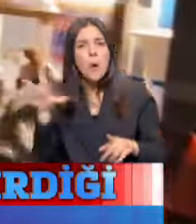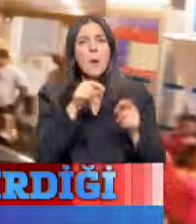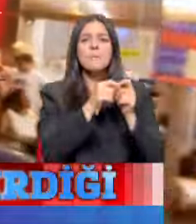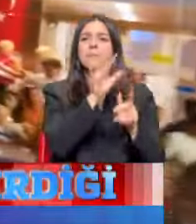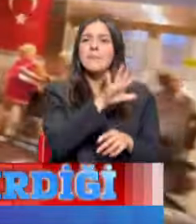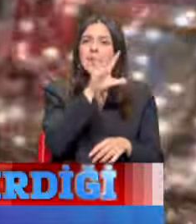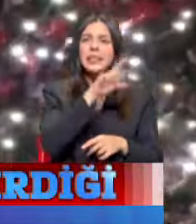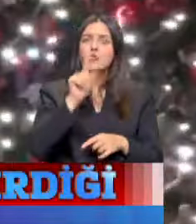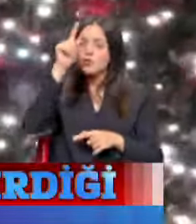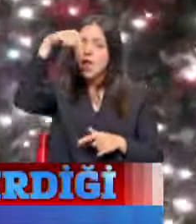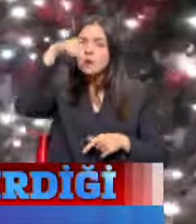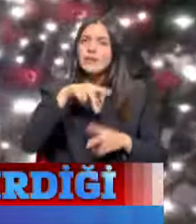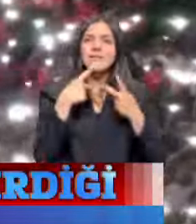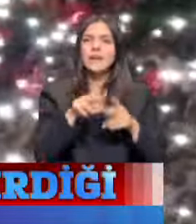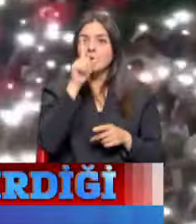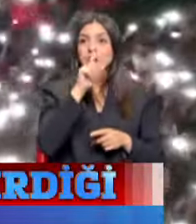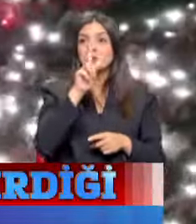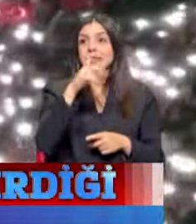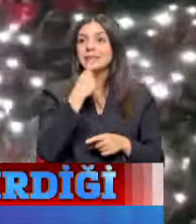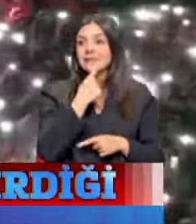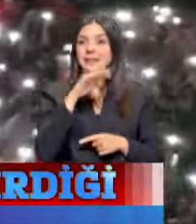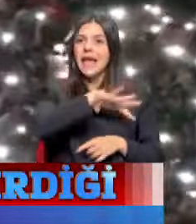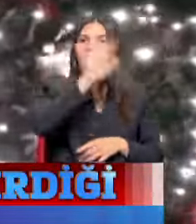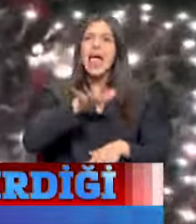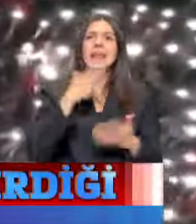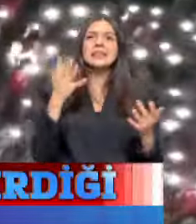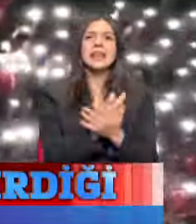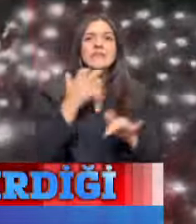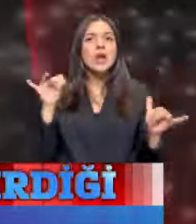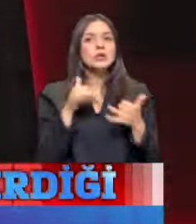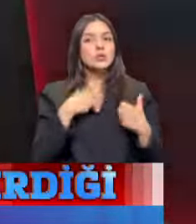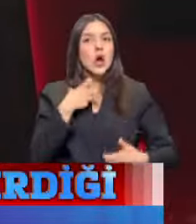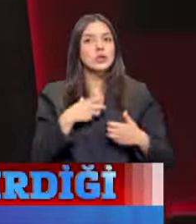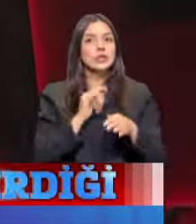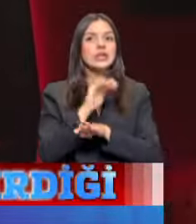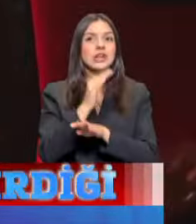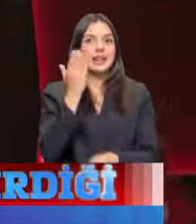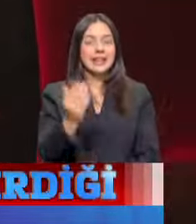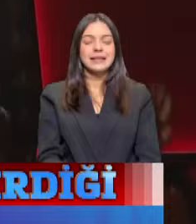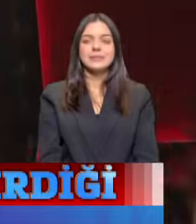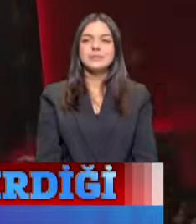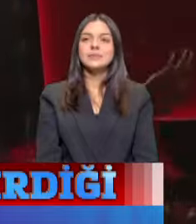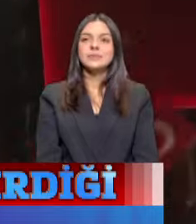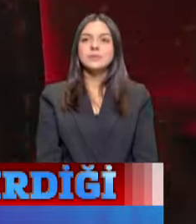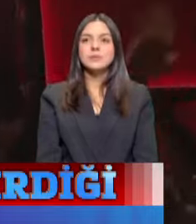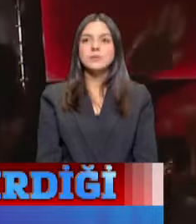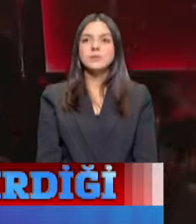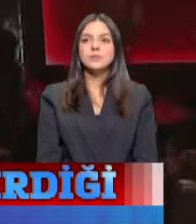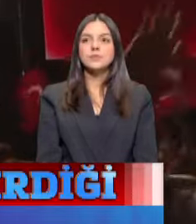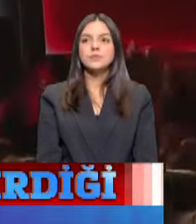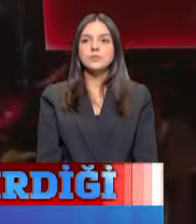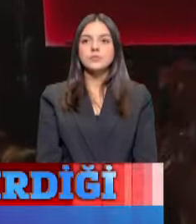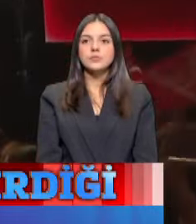güneyine, 7'den 70'e 102. yılında herkes zafer coşkusunu yaşadı. Parla, beyaz ve